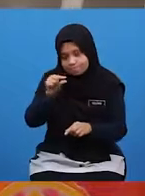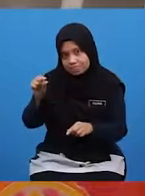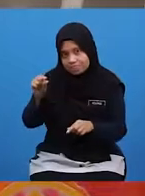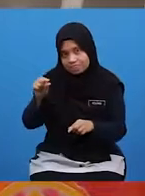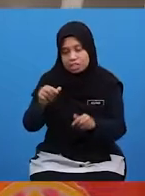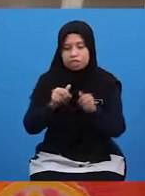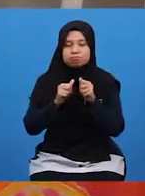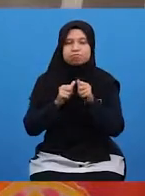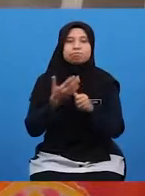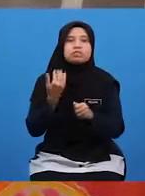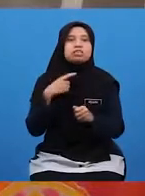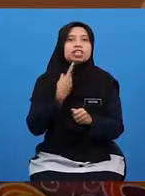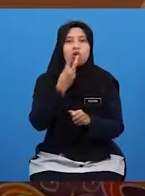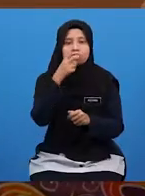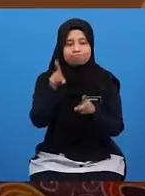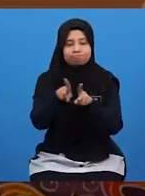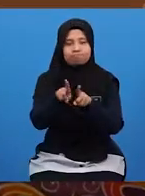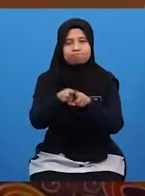kita saksikan.